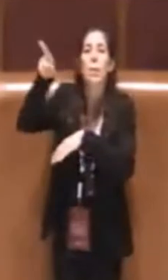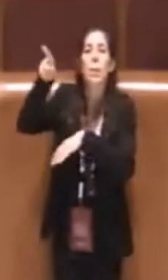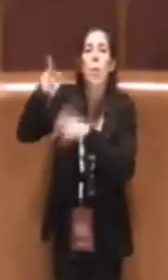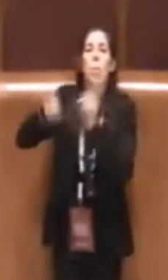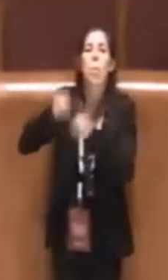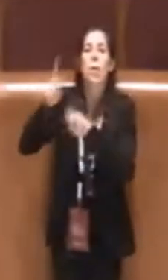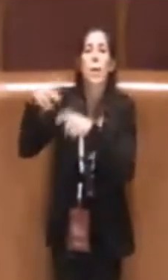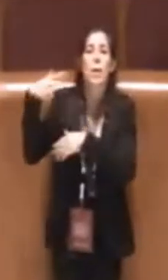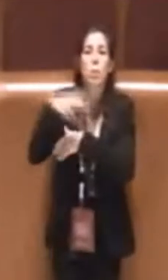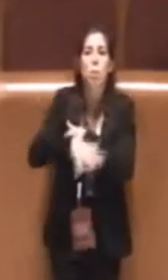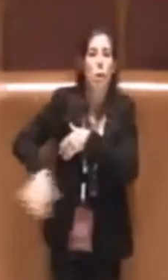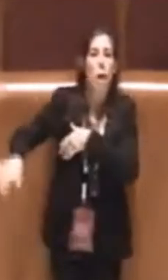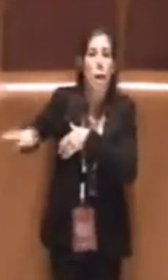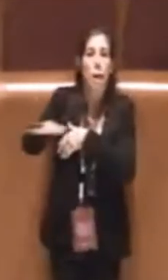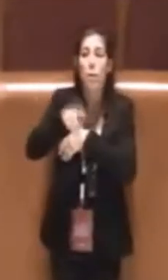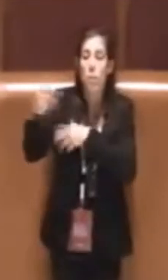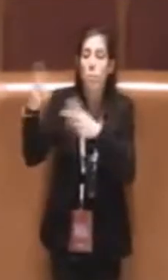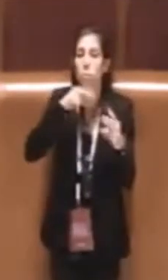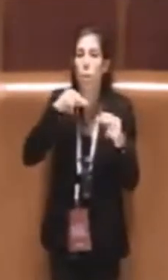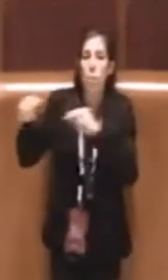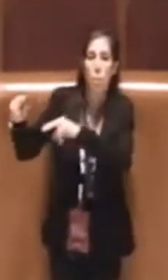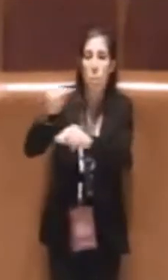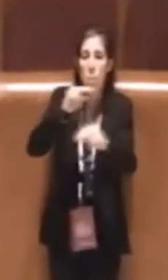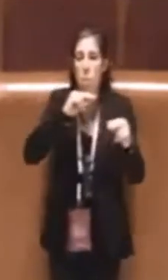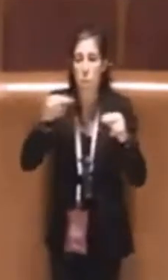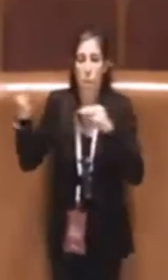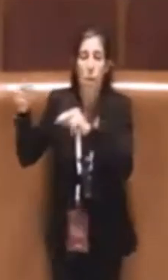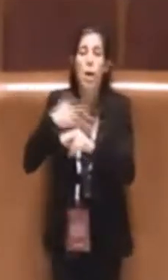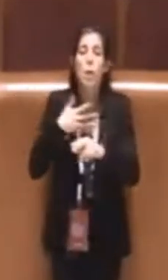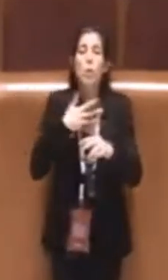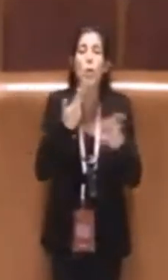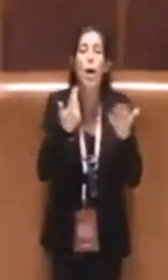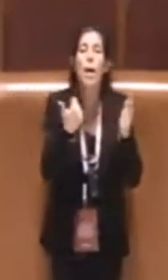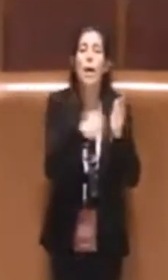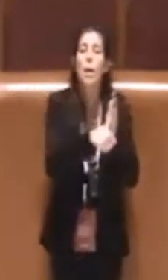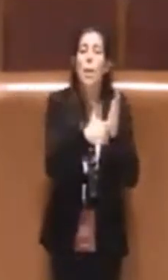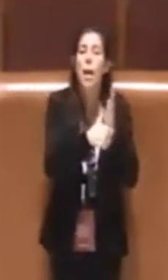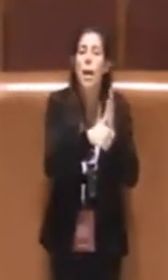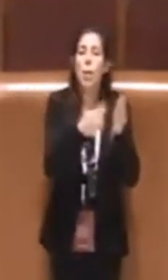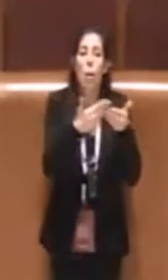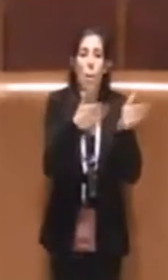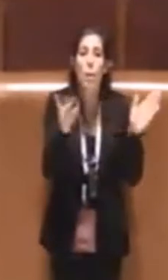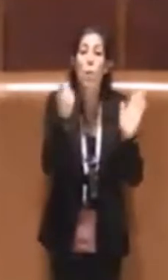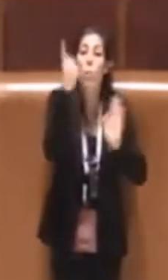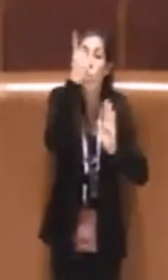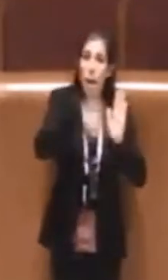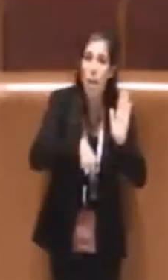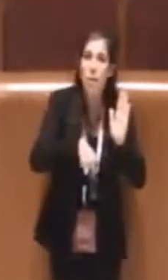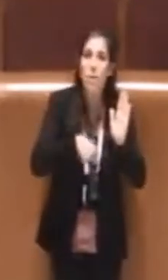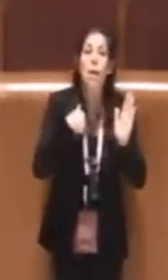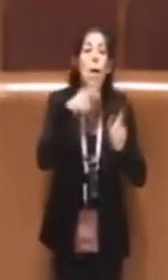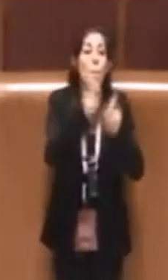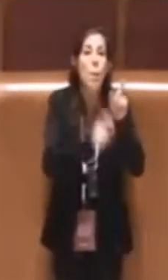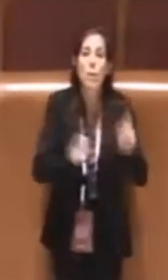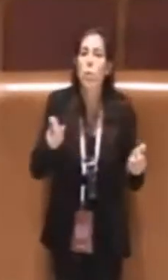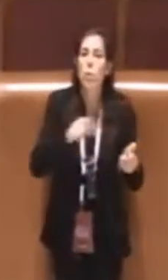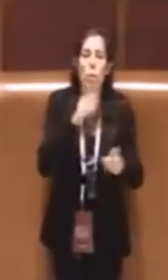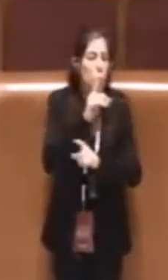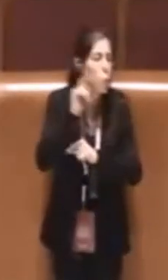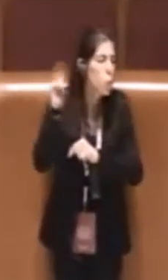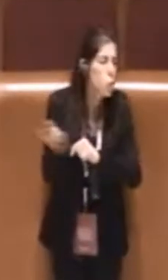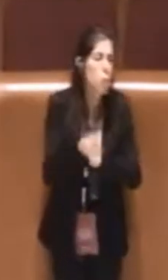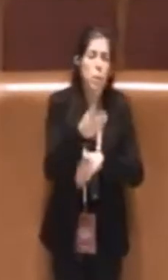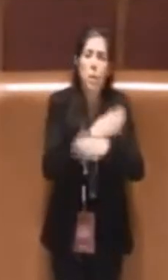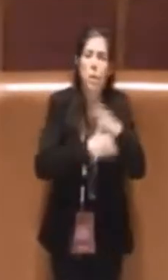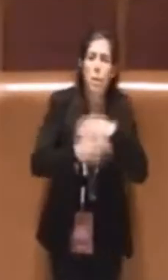sul sito di Roma Capitale. Abbiamo tenuto una casella mail aperta un mese, attraverso cui abbiamo raccolto tutti i contributi